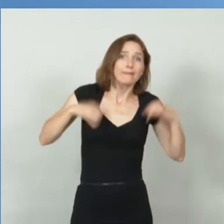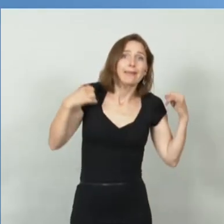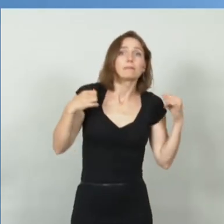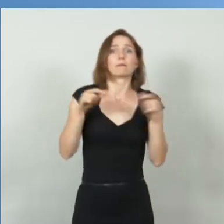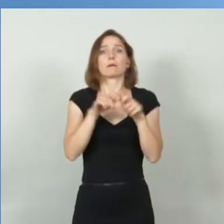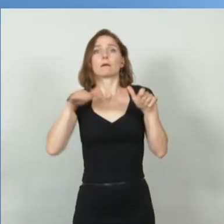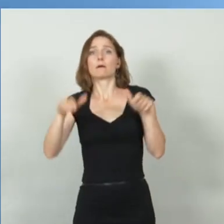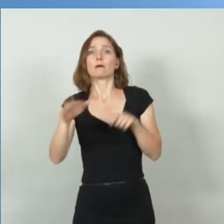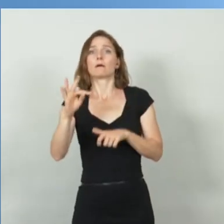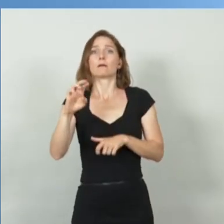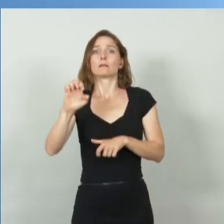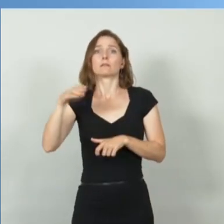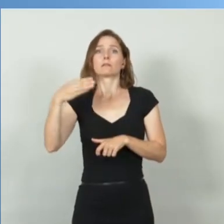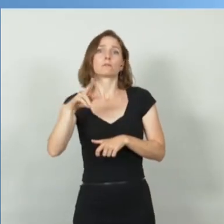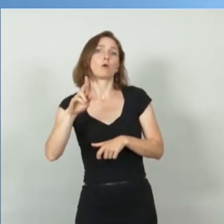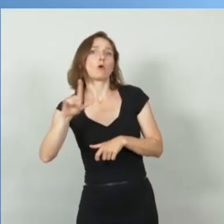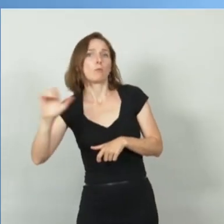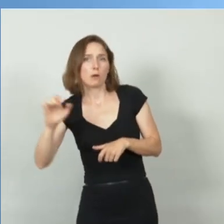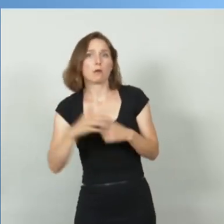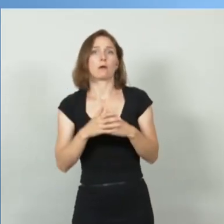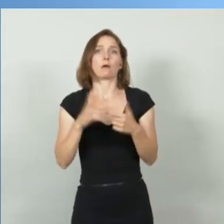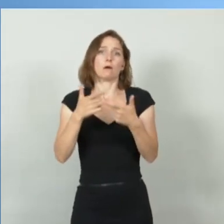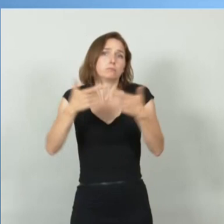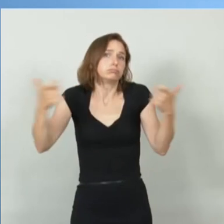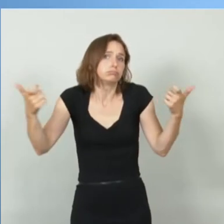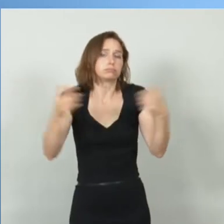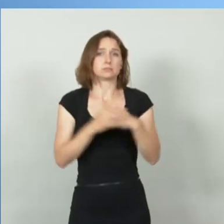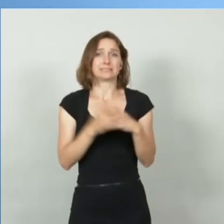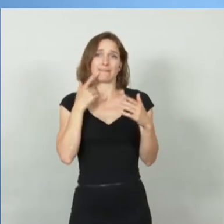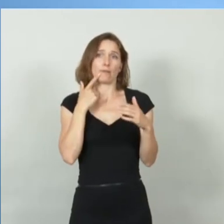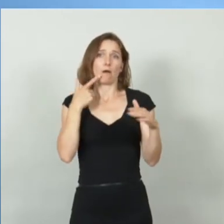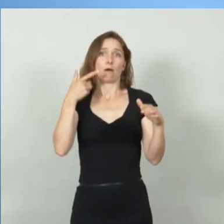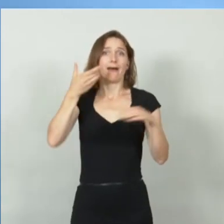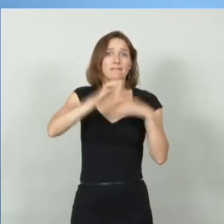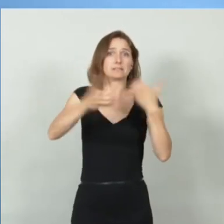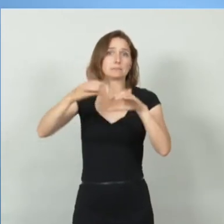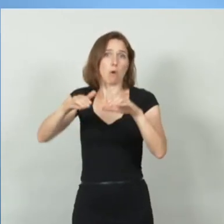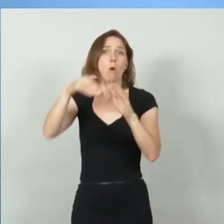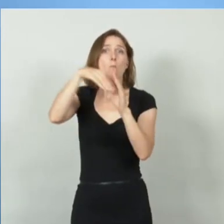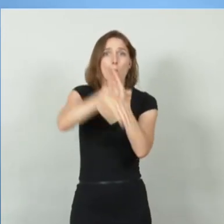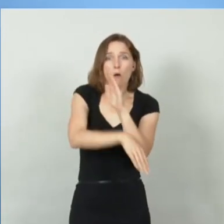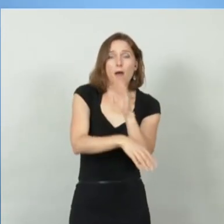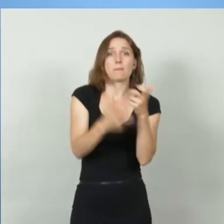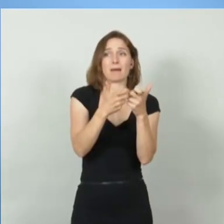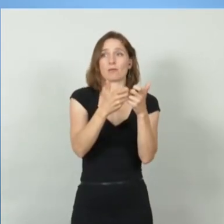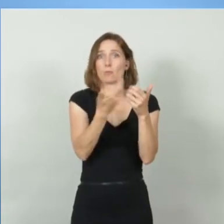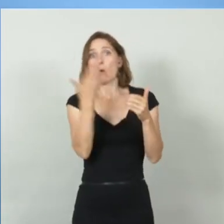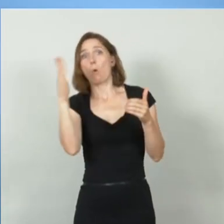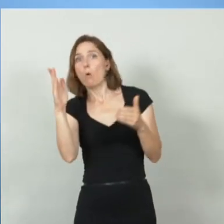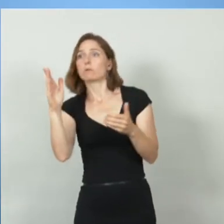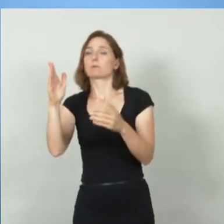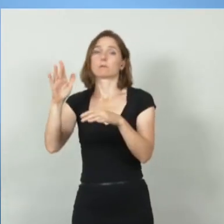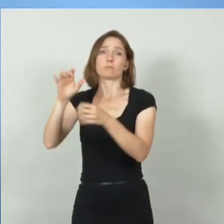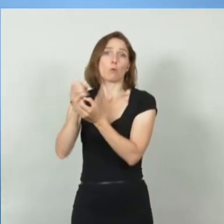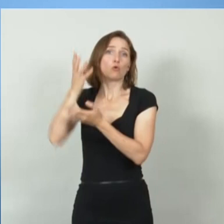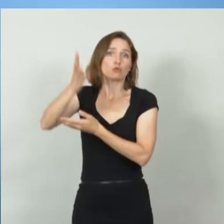moindre investissement mais des investissements supplémentaires dans la plateforme de compostage donc à